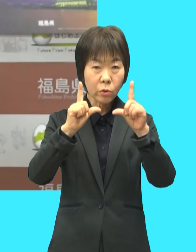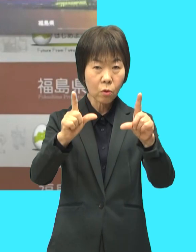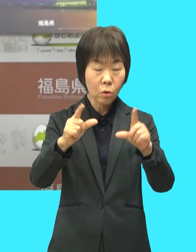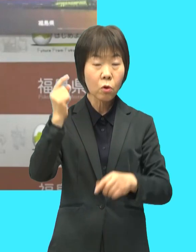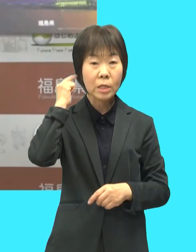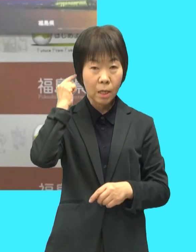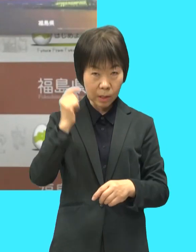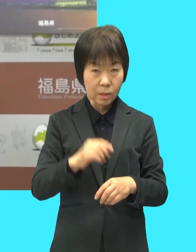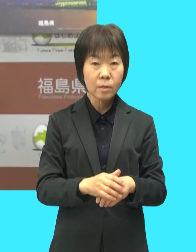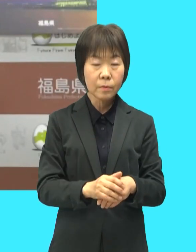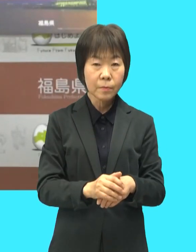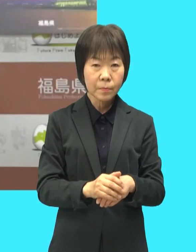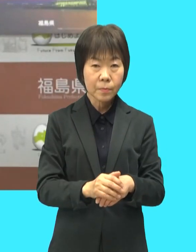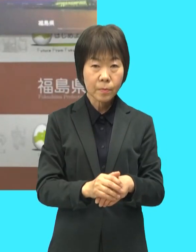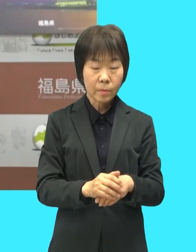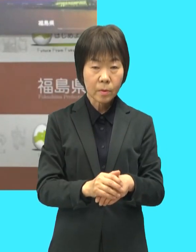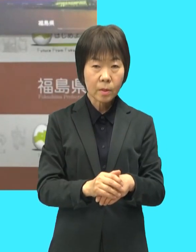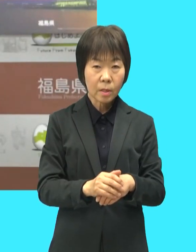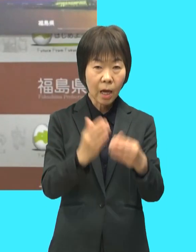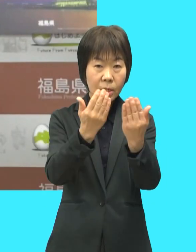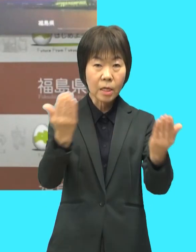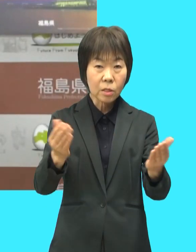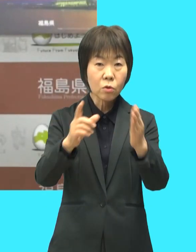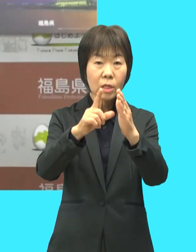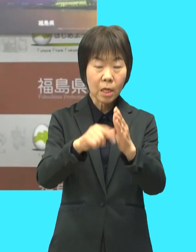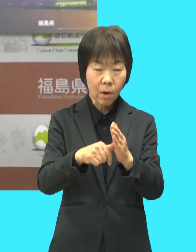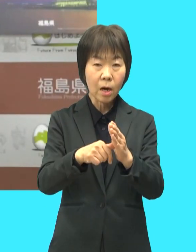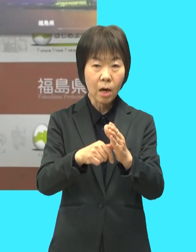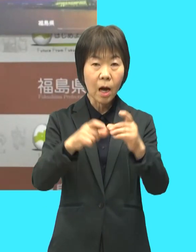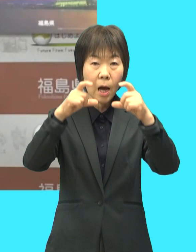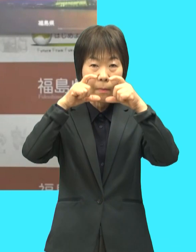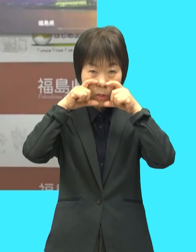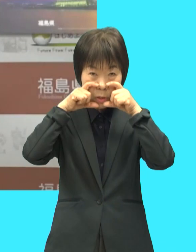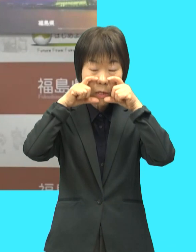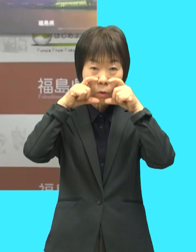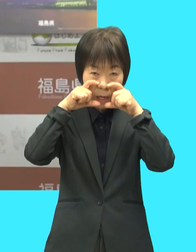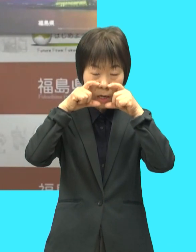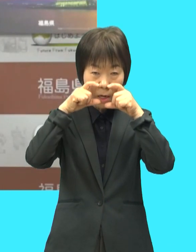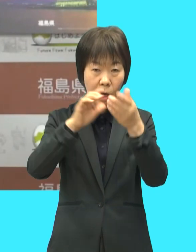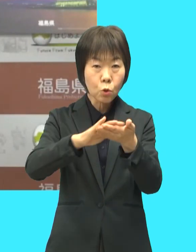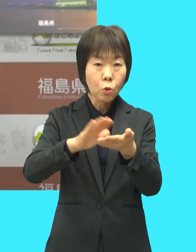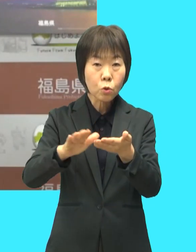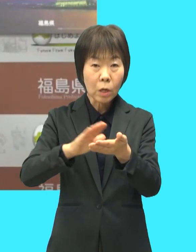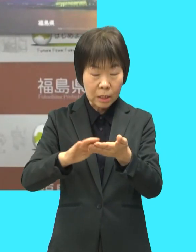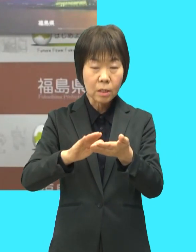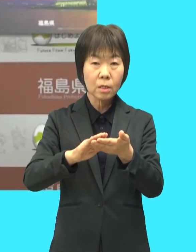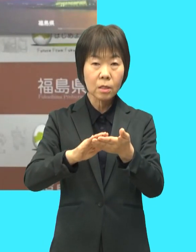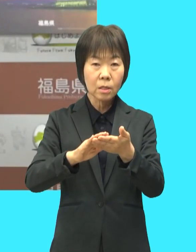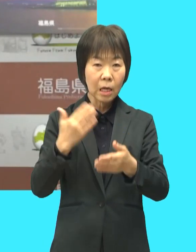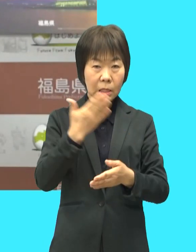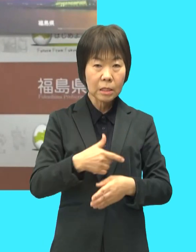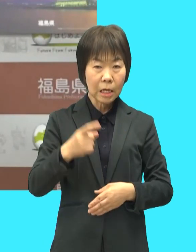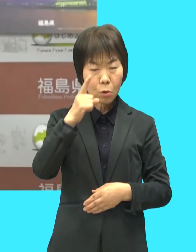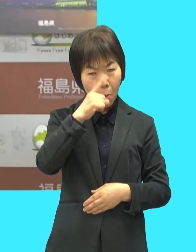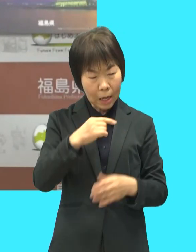聞いております。また展示に際してはマスク着用や消毒液の使用、体